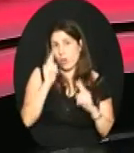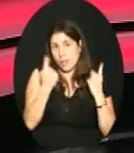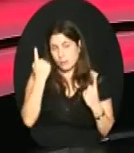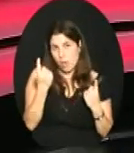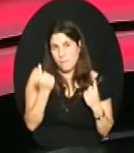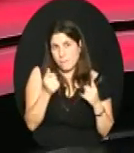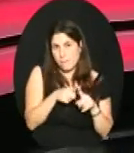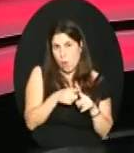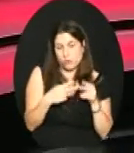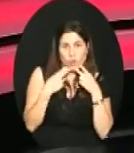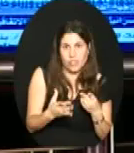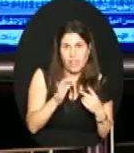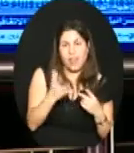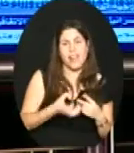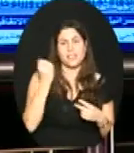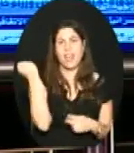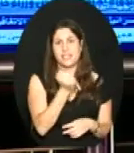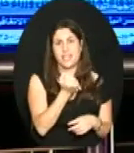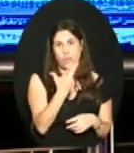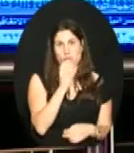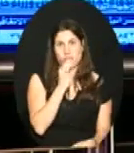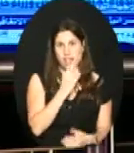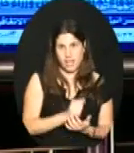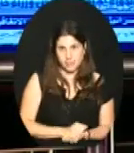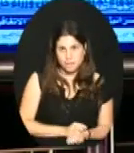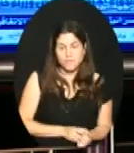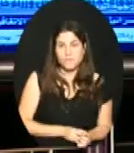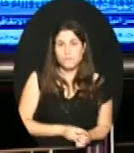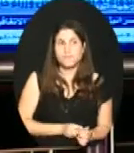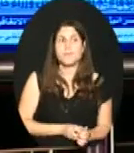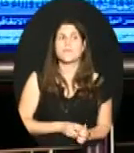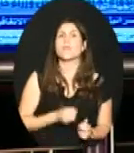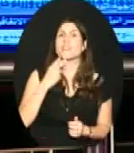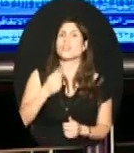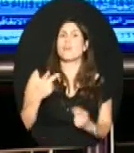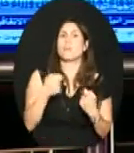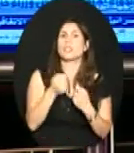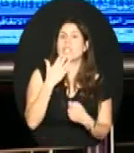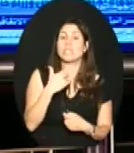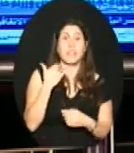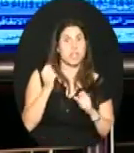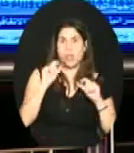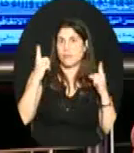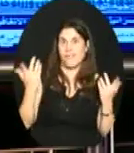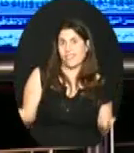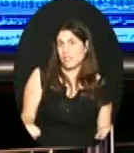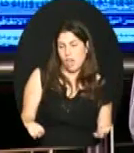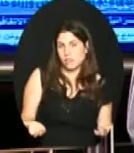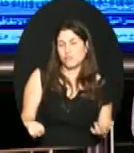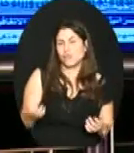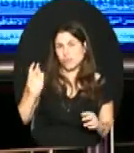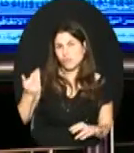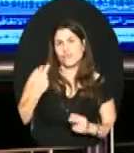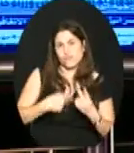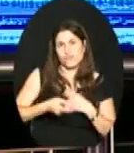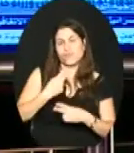של הסיפור של החטיפה ורצח שלושת הנערים. התגובה לגבי ישראל, ולא במפתיע, זו מגמה שחוזרת על